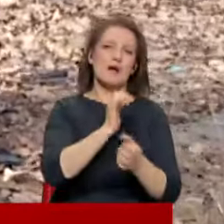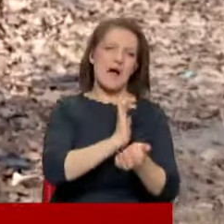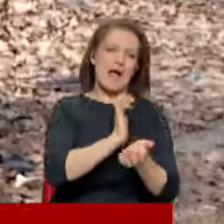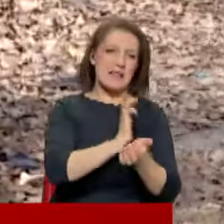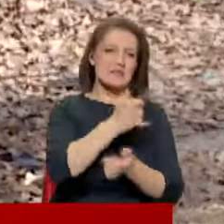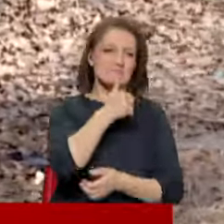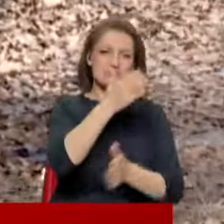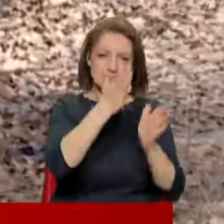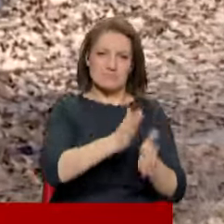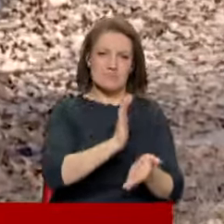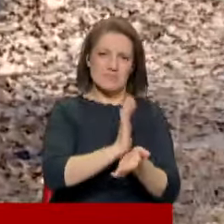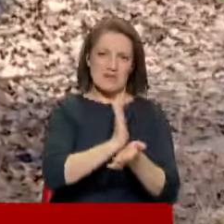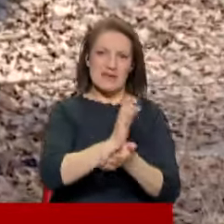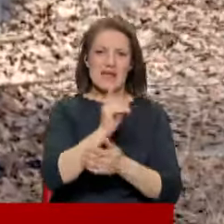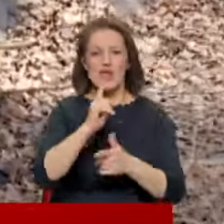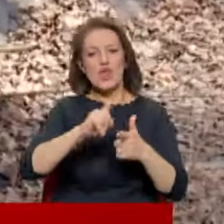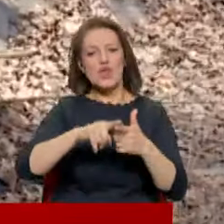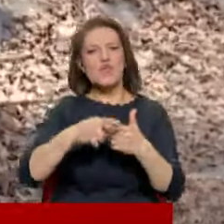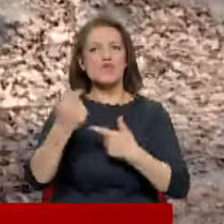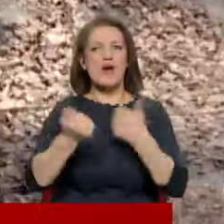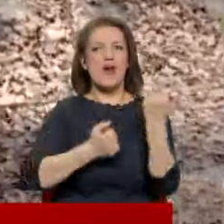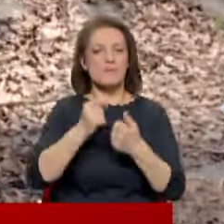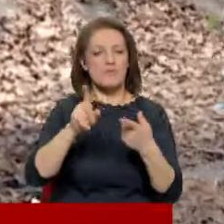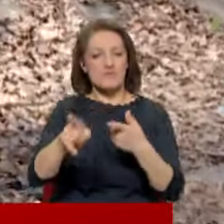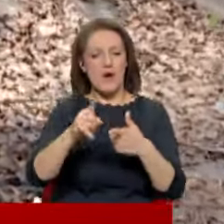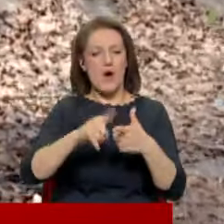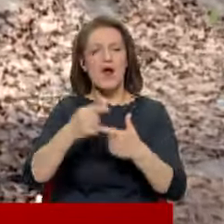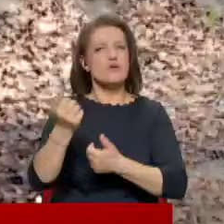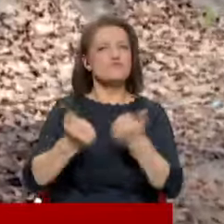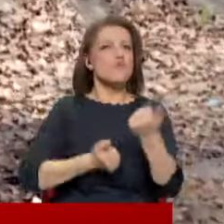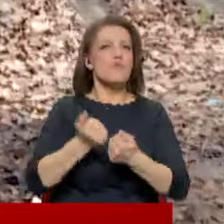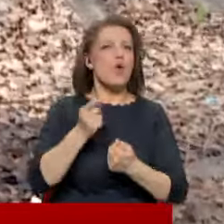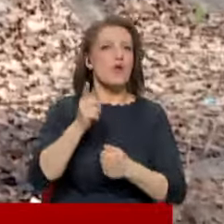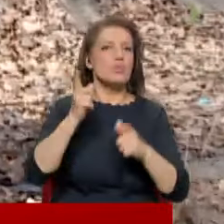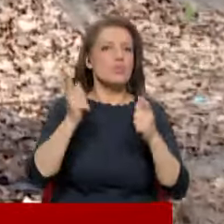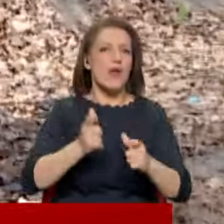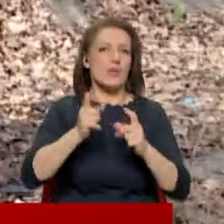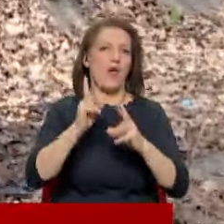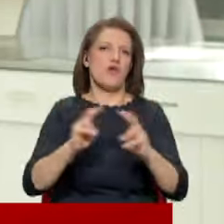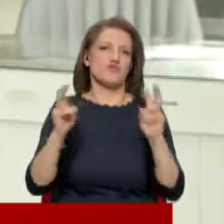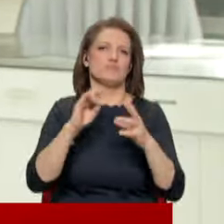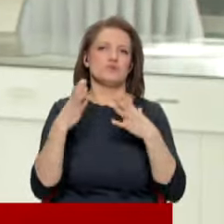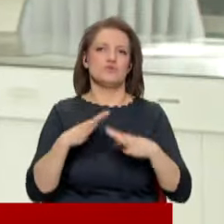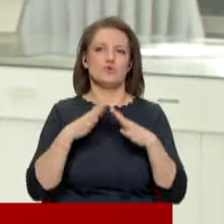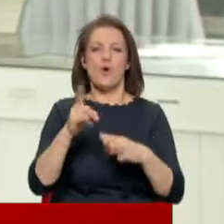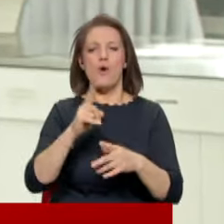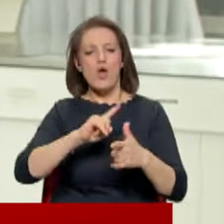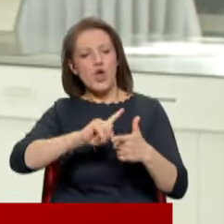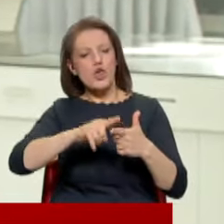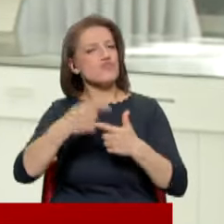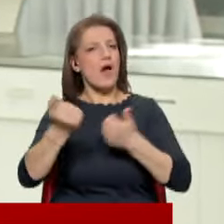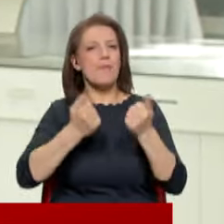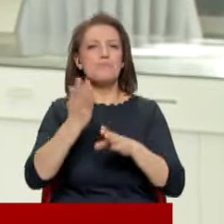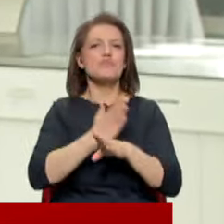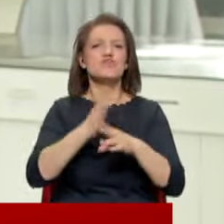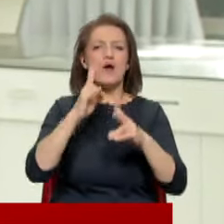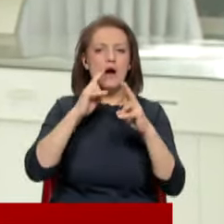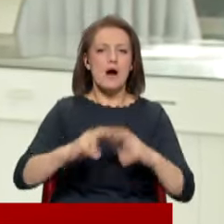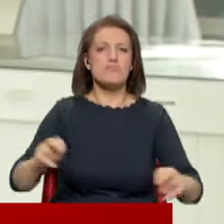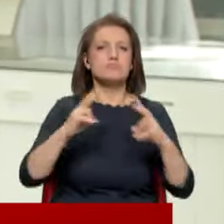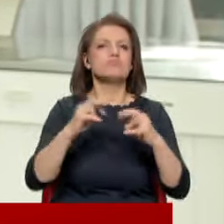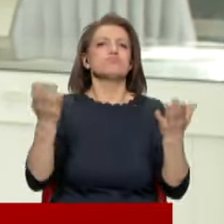ailesi kaza yerindeki ikinci aracın ve o aracın sürücüsünün de araştırılmasını istiyor. O araç niye incelenmedi?